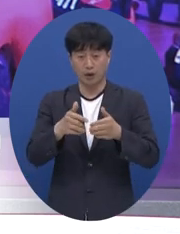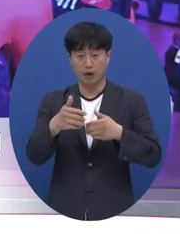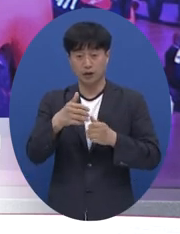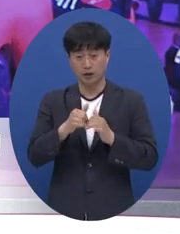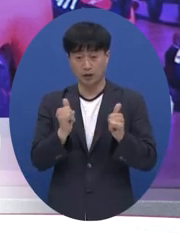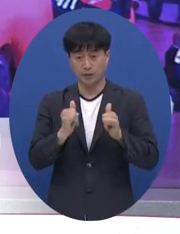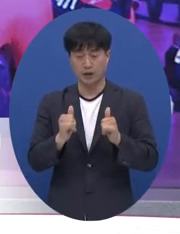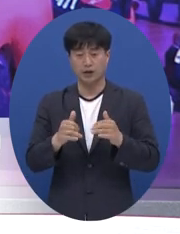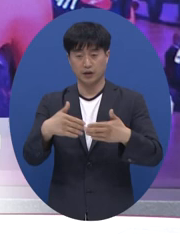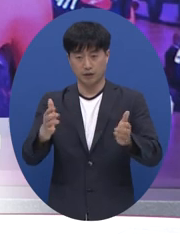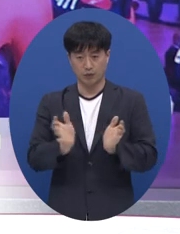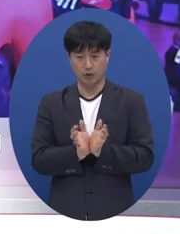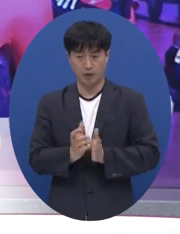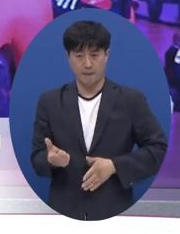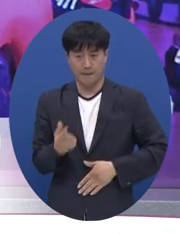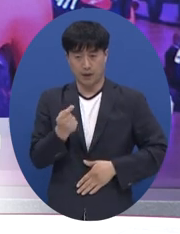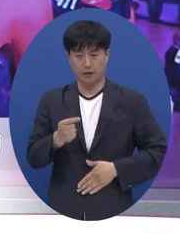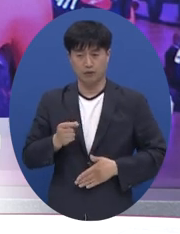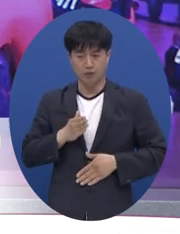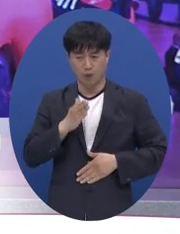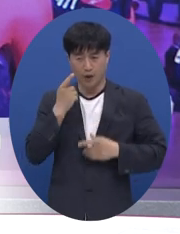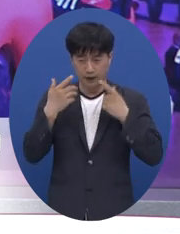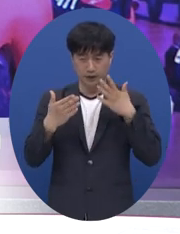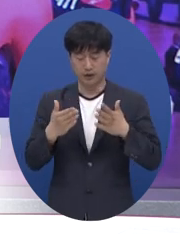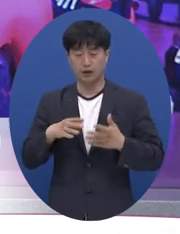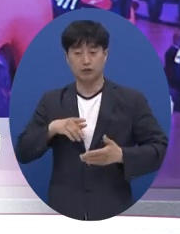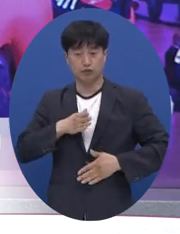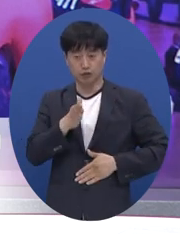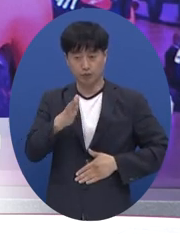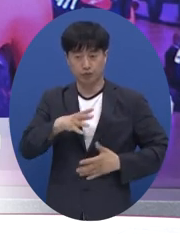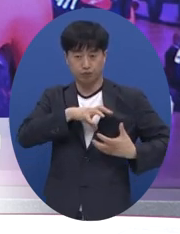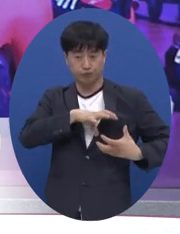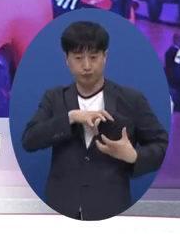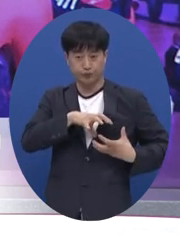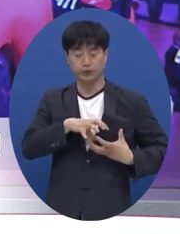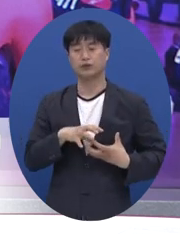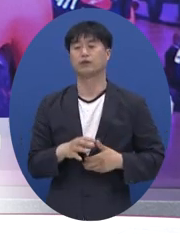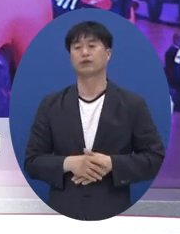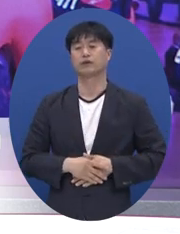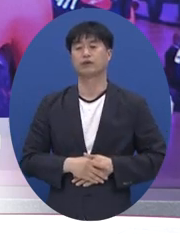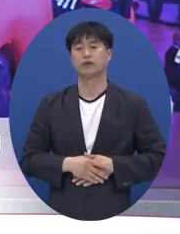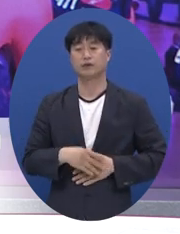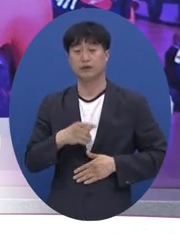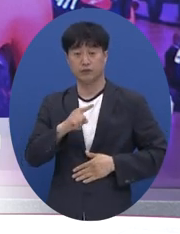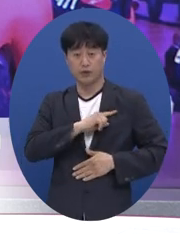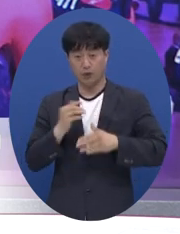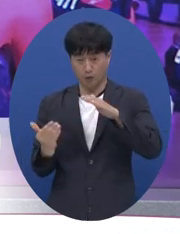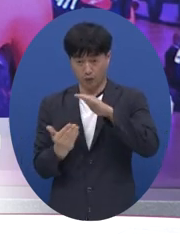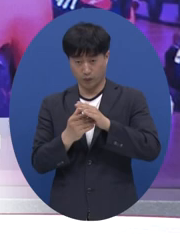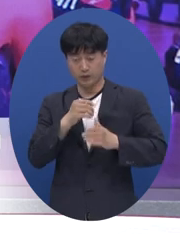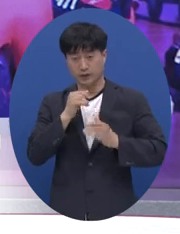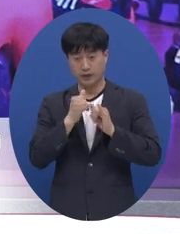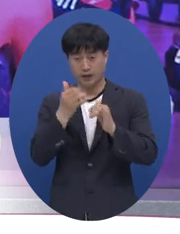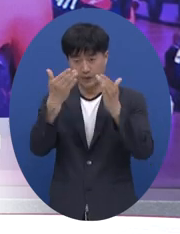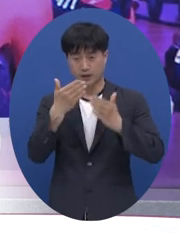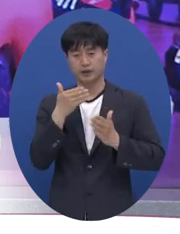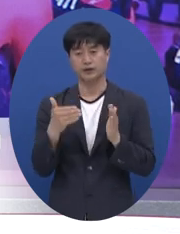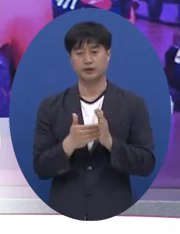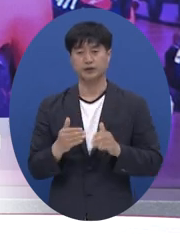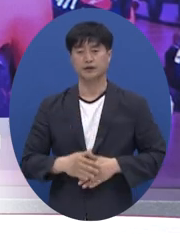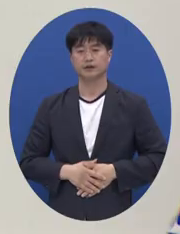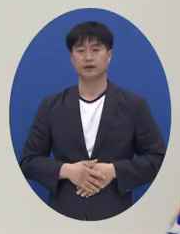팀을 이뤄 빠르고 정확한 전문 심장소생술을 선보여 최우 수상을 거머쥐었습니다. 구영세 기자가 취재했습니다.